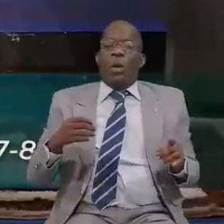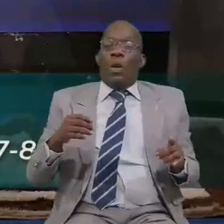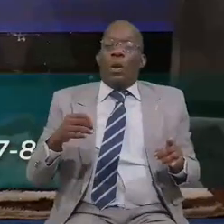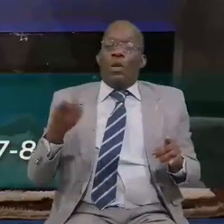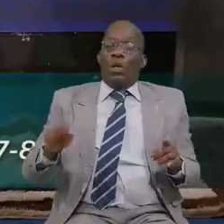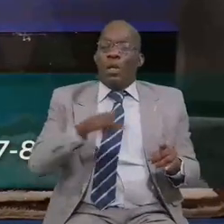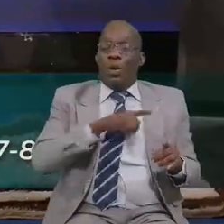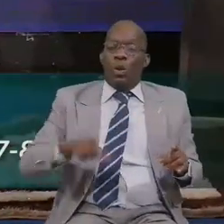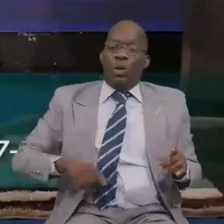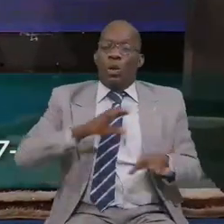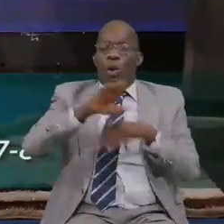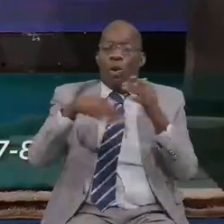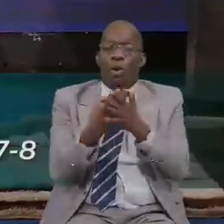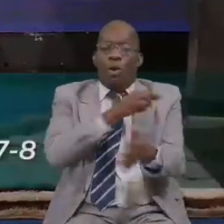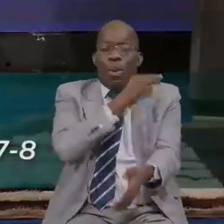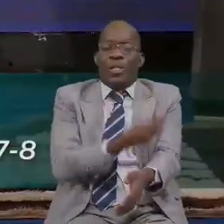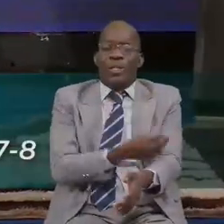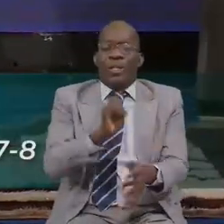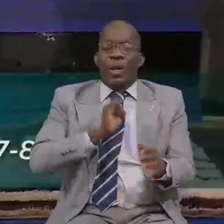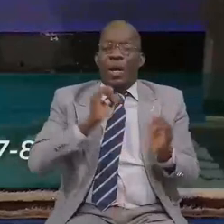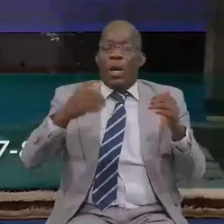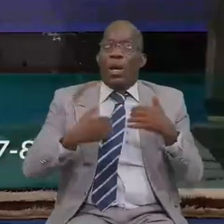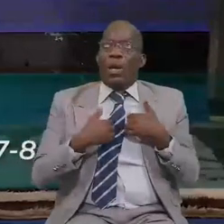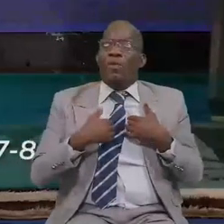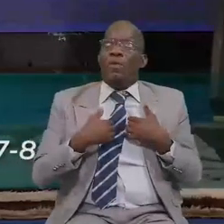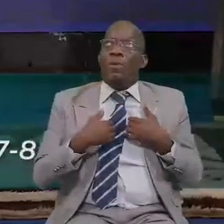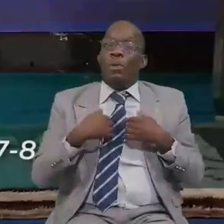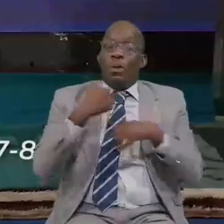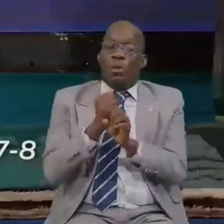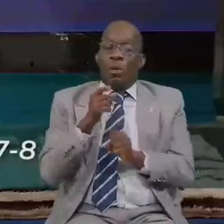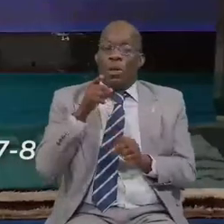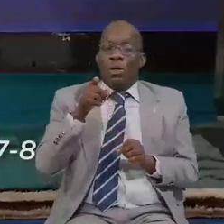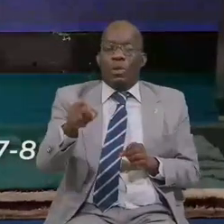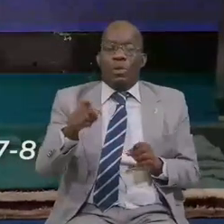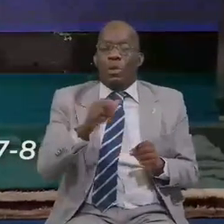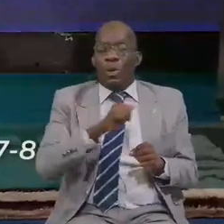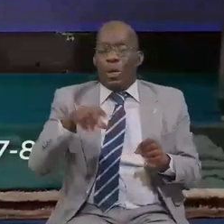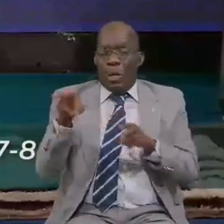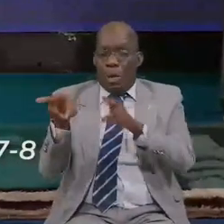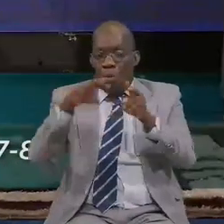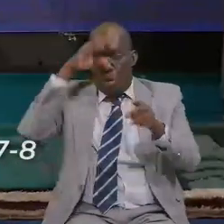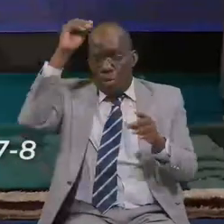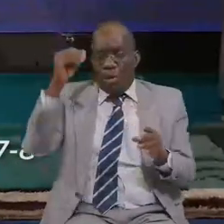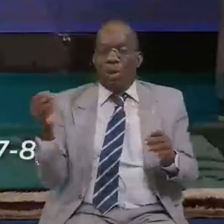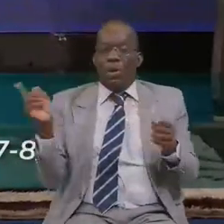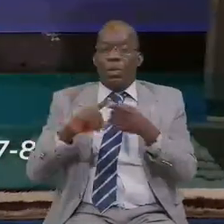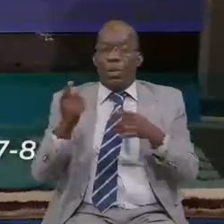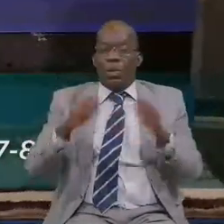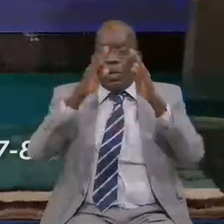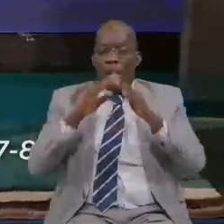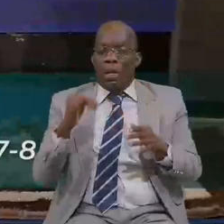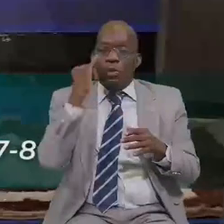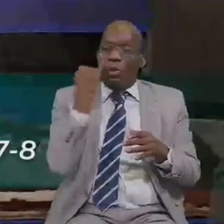j'étais établi sentinelle sur la maison d'Israël.